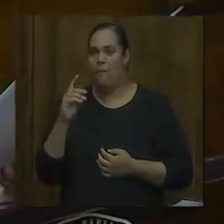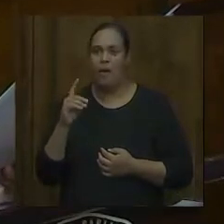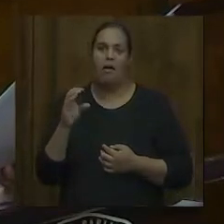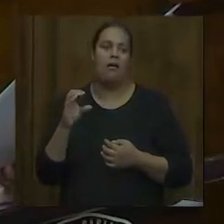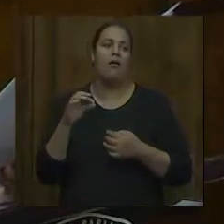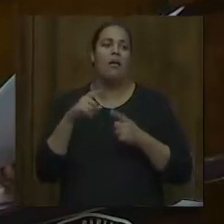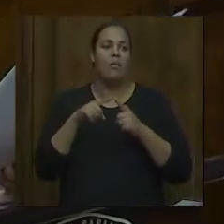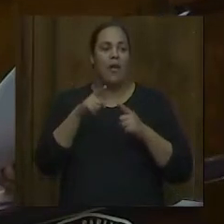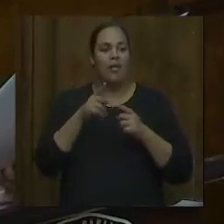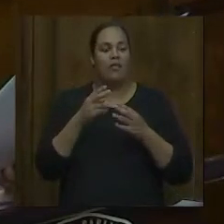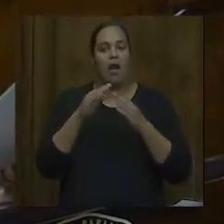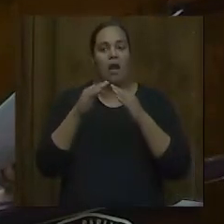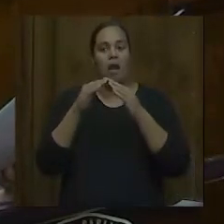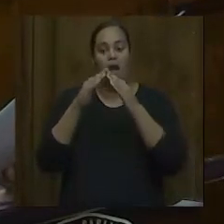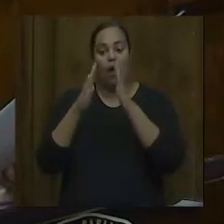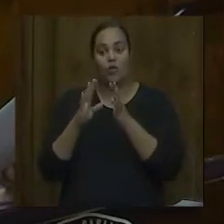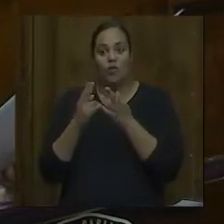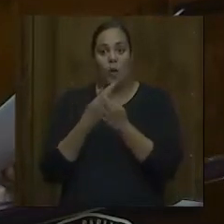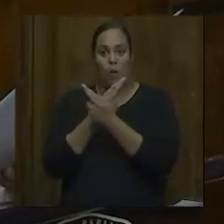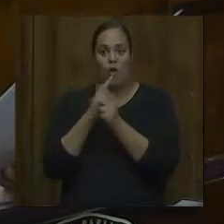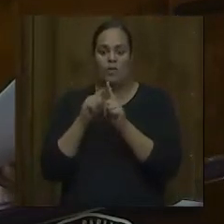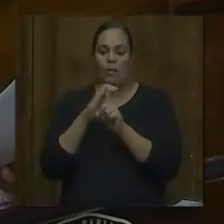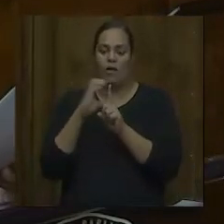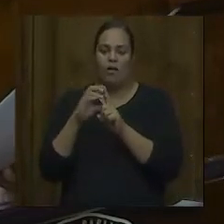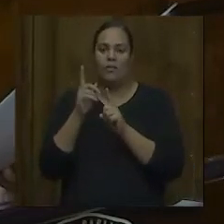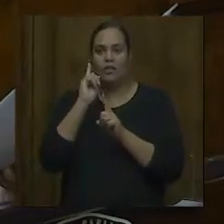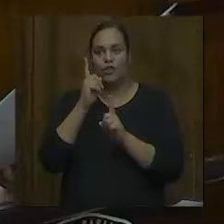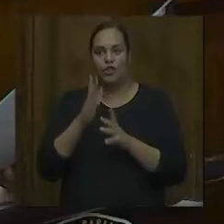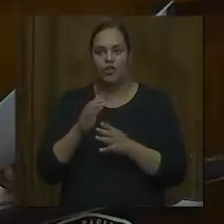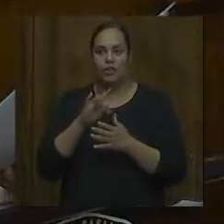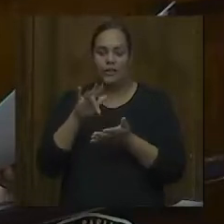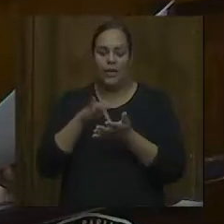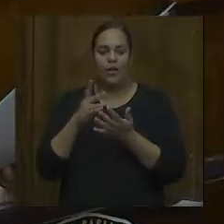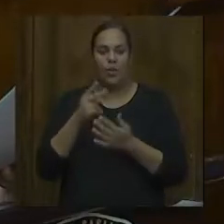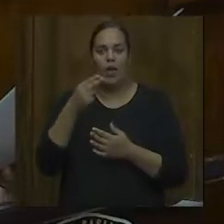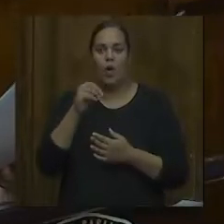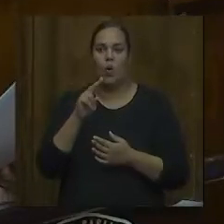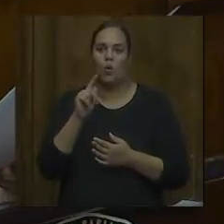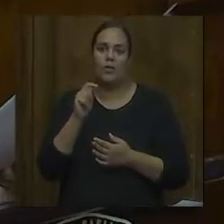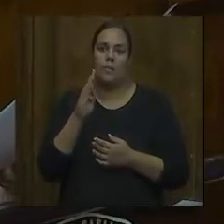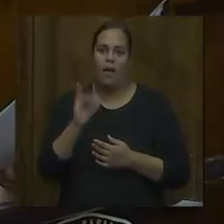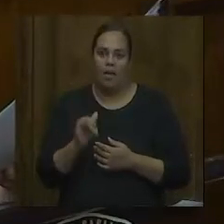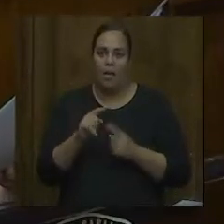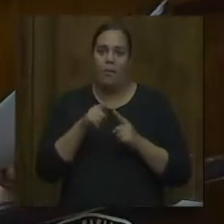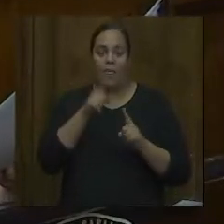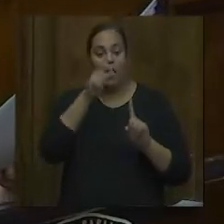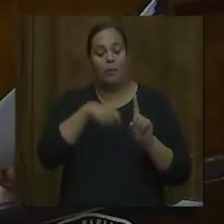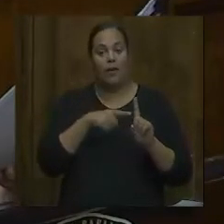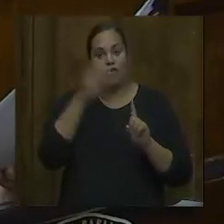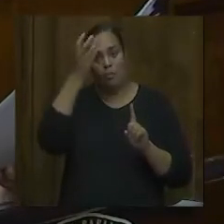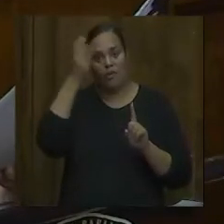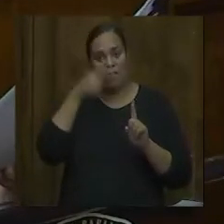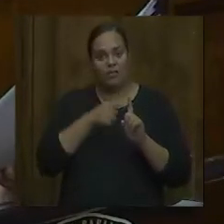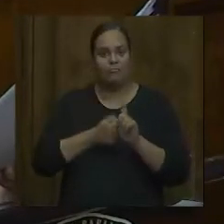gebuk is om die House of Hope, 'n nuwe kuns- en kultuuronderwys en opleidingsentrum in Houtbaai te bou. Professor Dennis Goldberg het